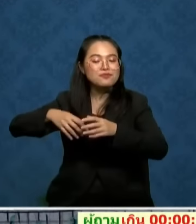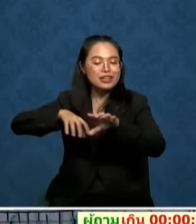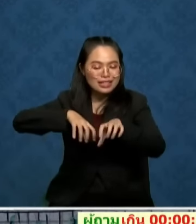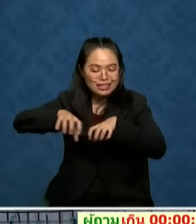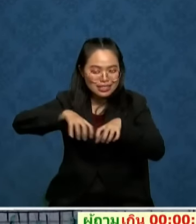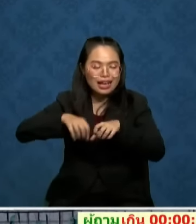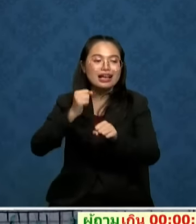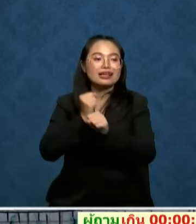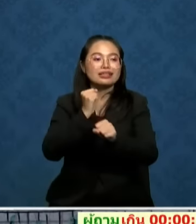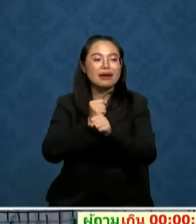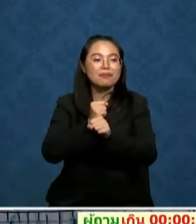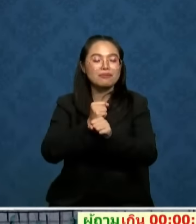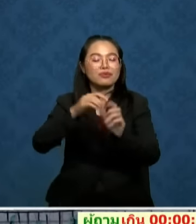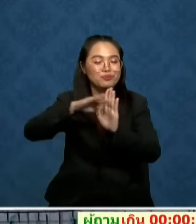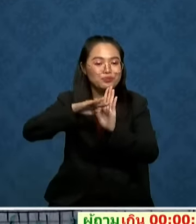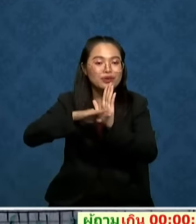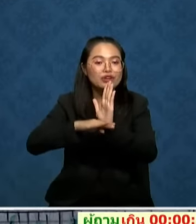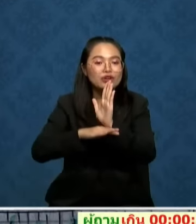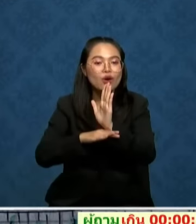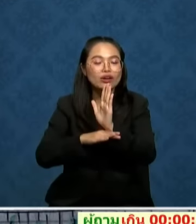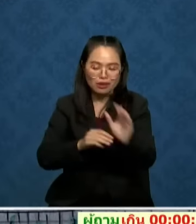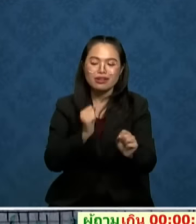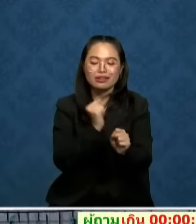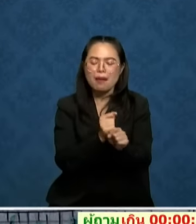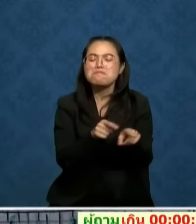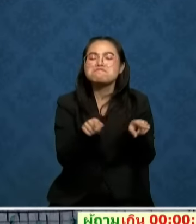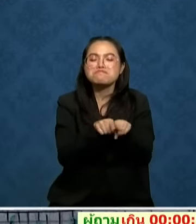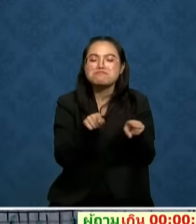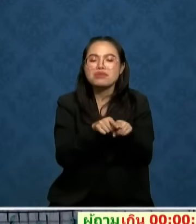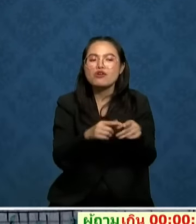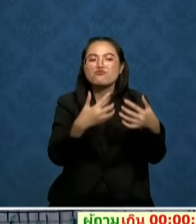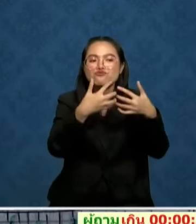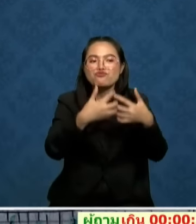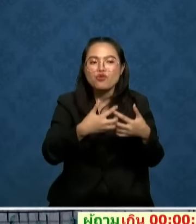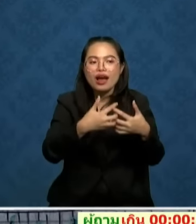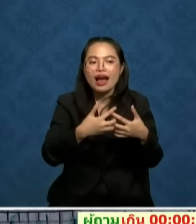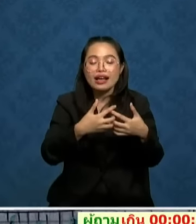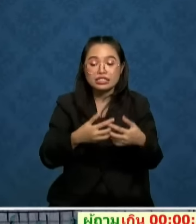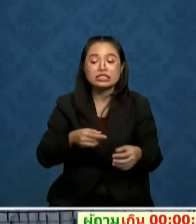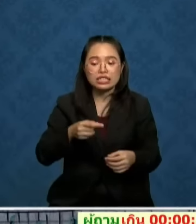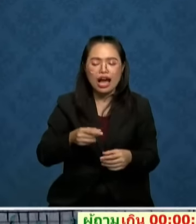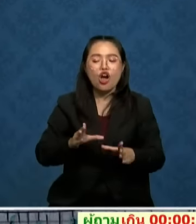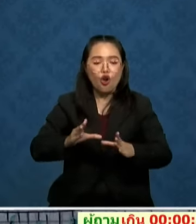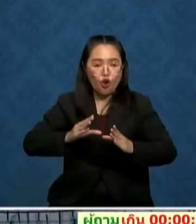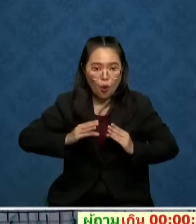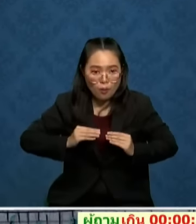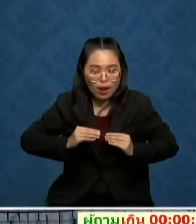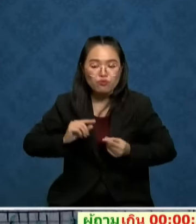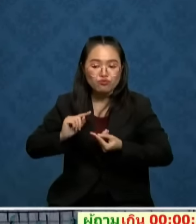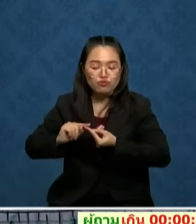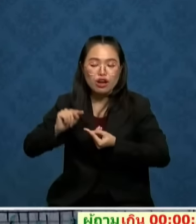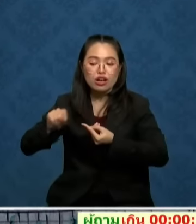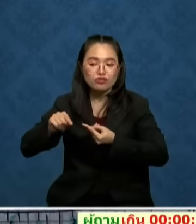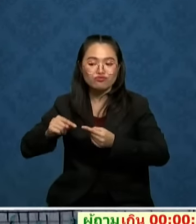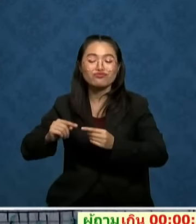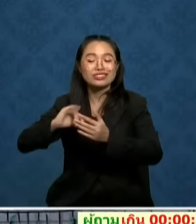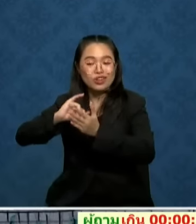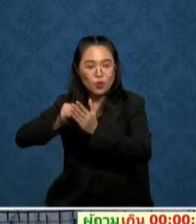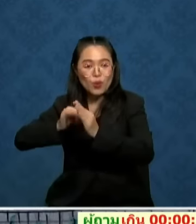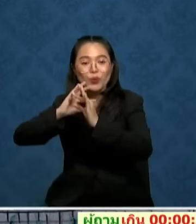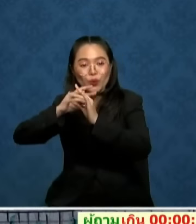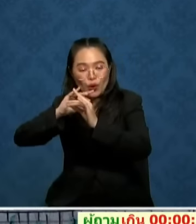าไปหนักนะคะแล้วก็ทำปฏิบัติอย่างนี้มาทุกๆโรงงานจริงอยู่ท่านอาจจะมีในพื้นที่ของท่านนะคะแน่นอนมันเป็นพื้นที่ที่นักลงทุนสนใจ